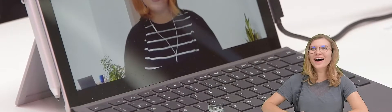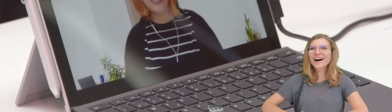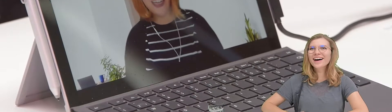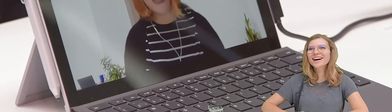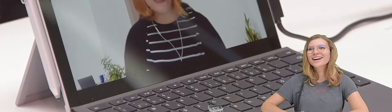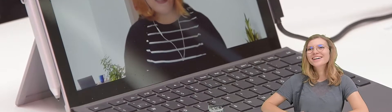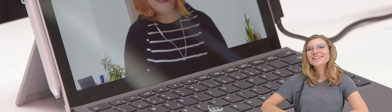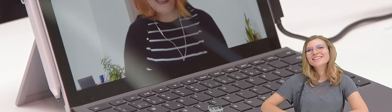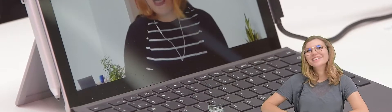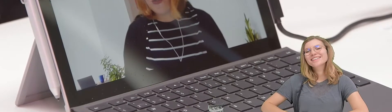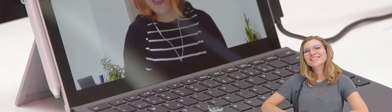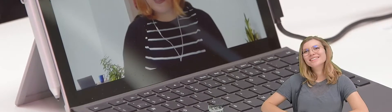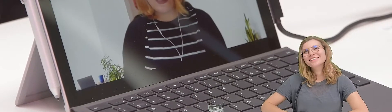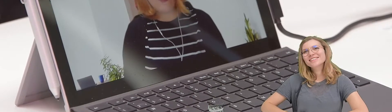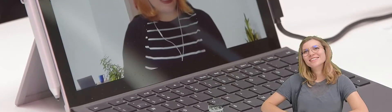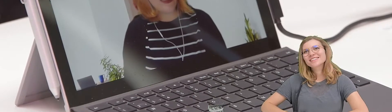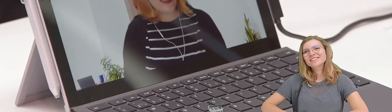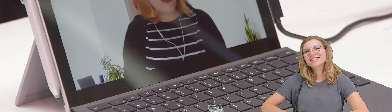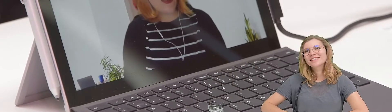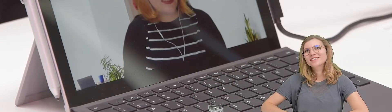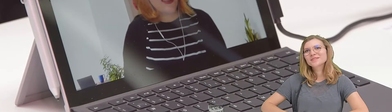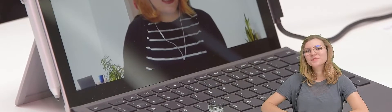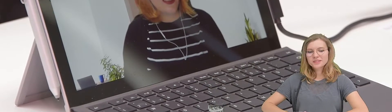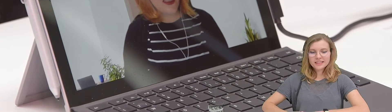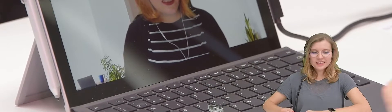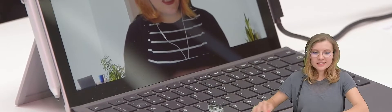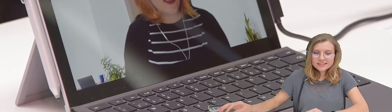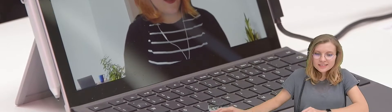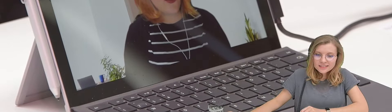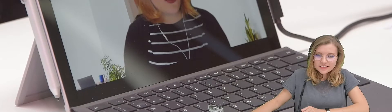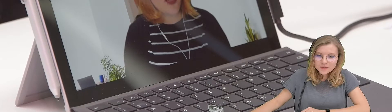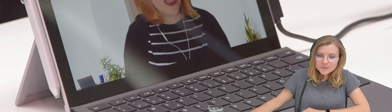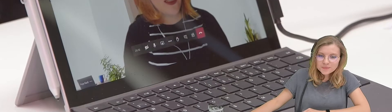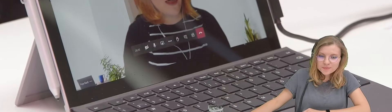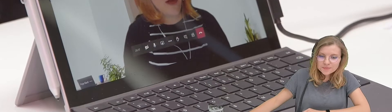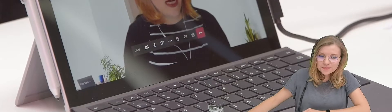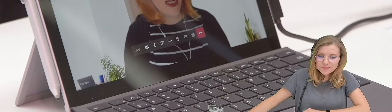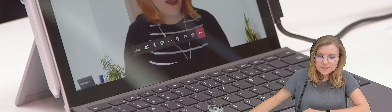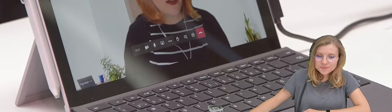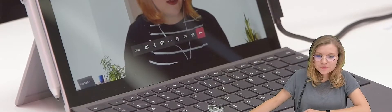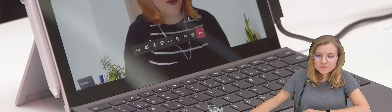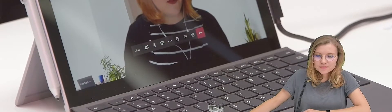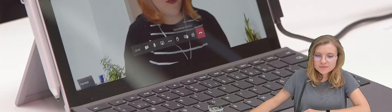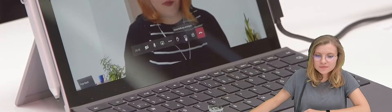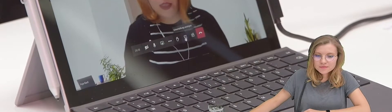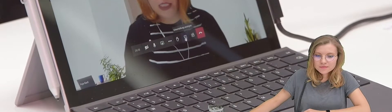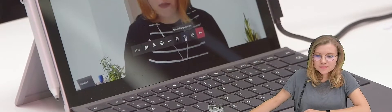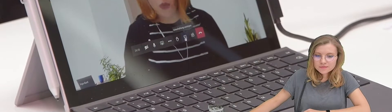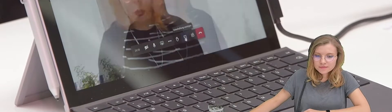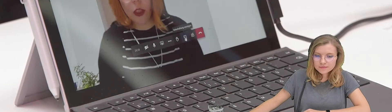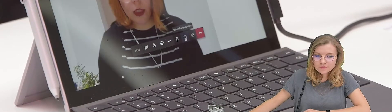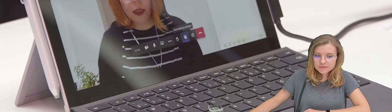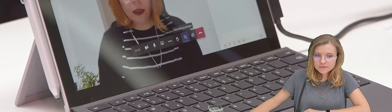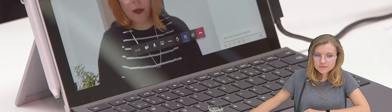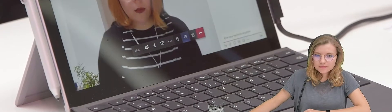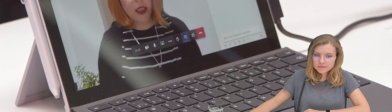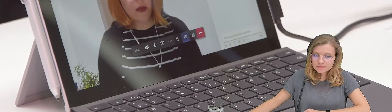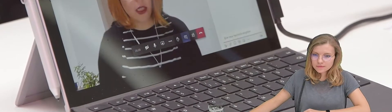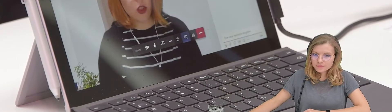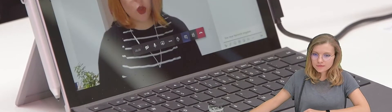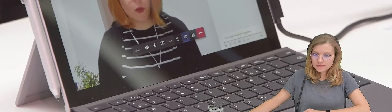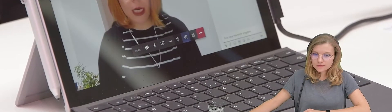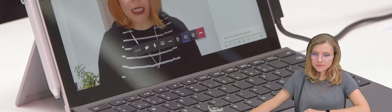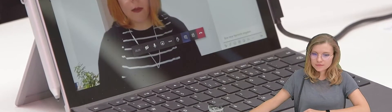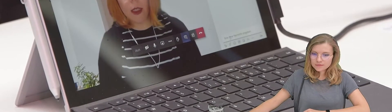Genau. Gut, aber lange Rede, kurzer Sinn. Ich schicke dir mal die Emojis. Und dann bin ich